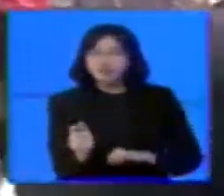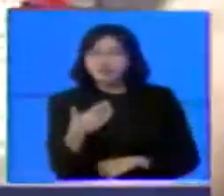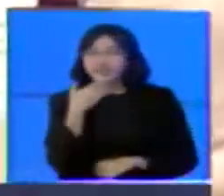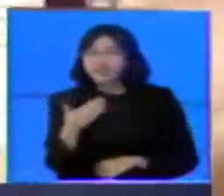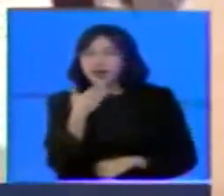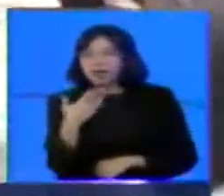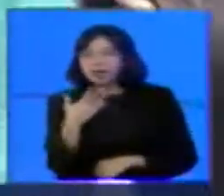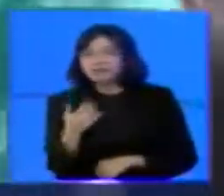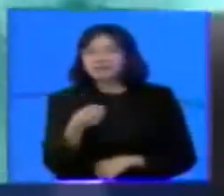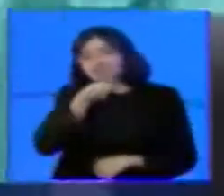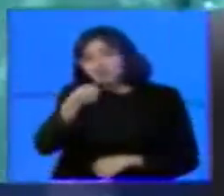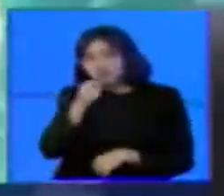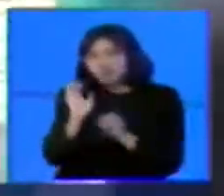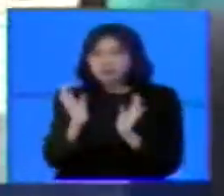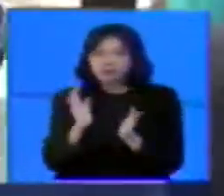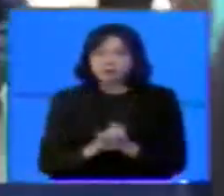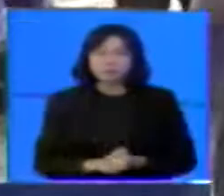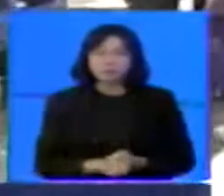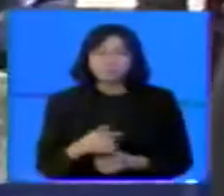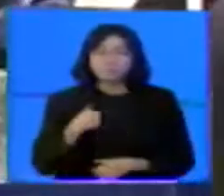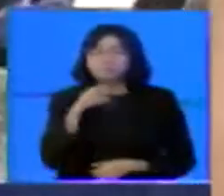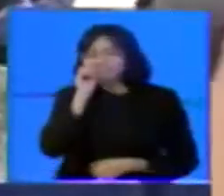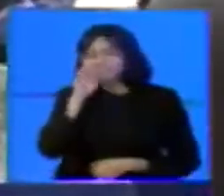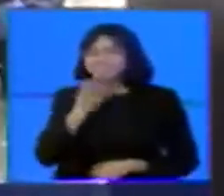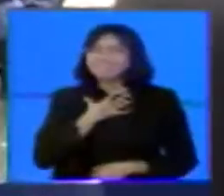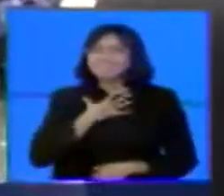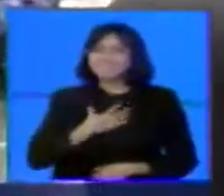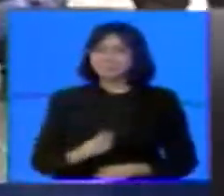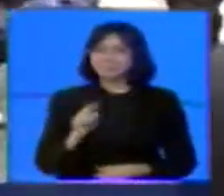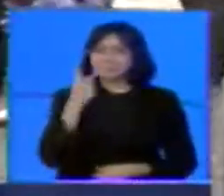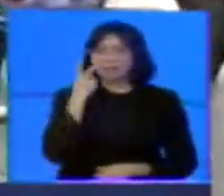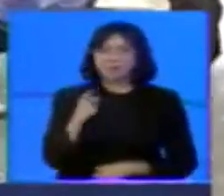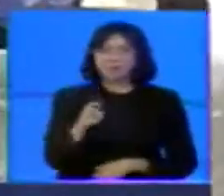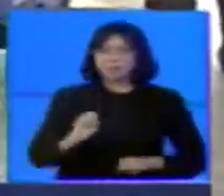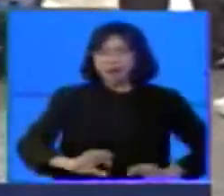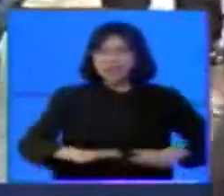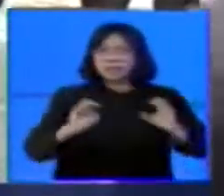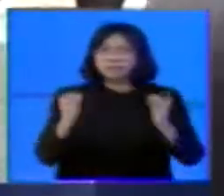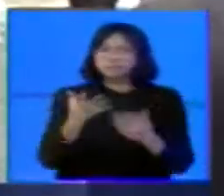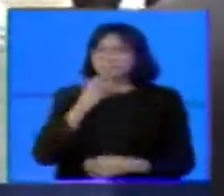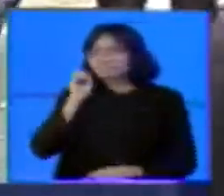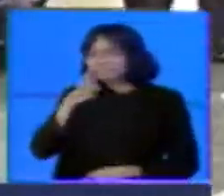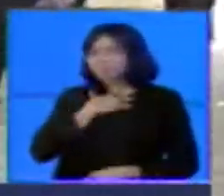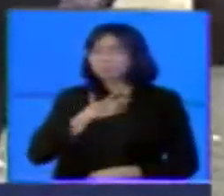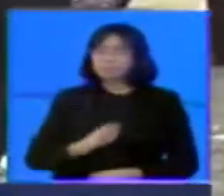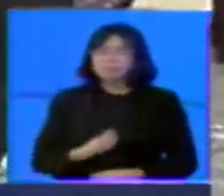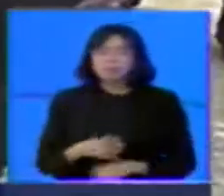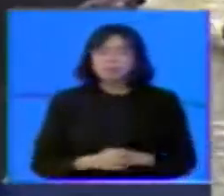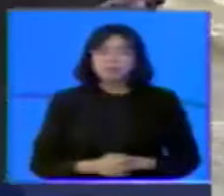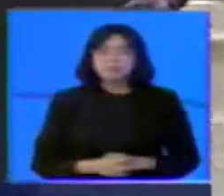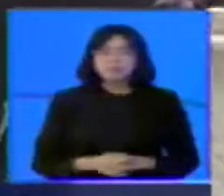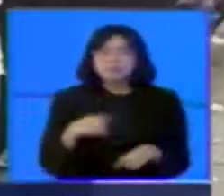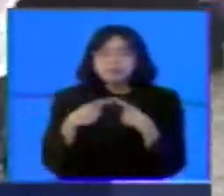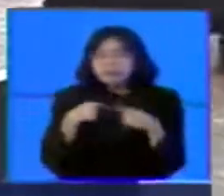sudah bergabung dengan kami. Sebelumnya kami turut berduka ya Bu ya dengan adanya bencana banjir ini. Baik, Ibu bisa